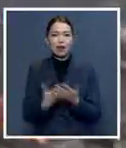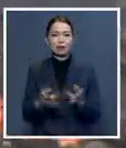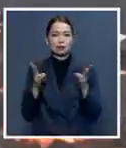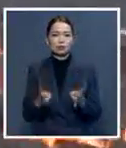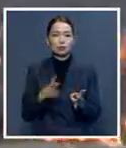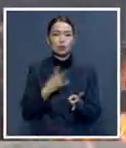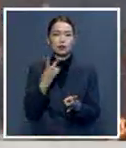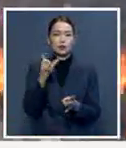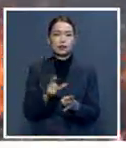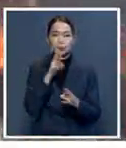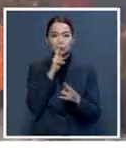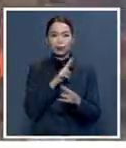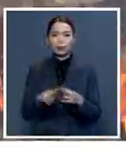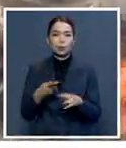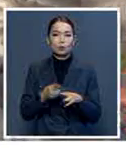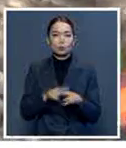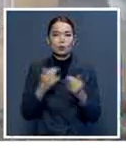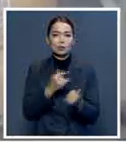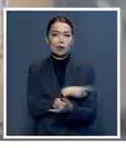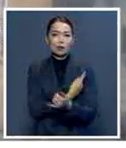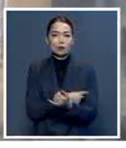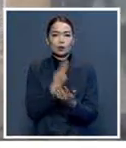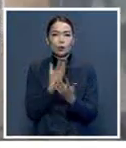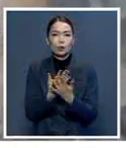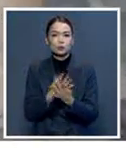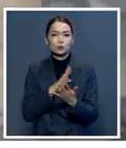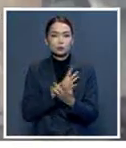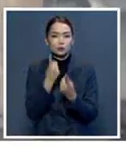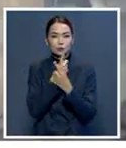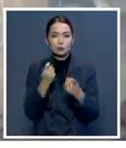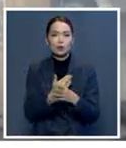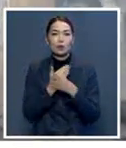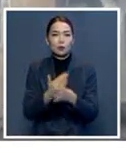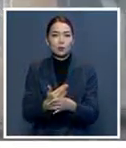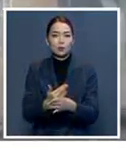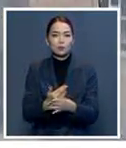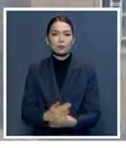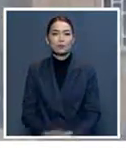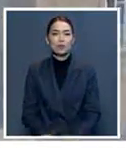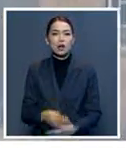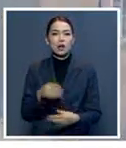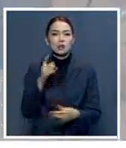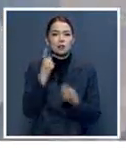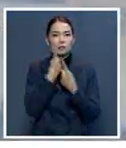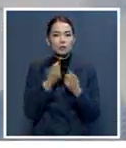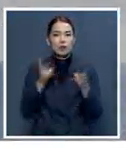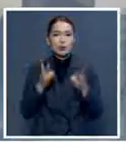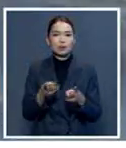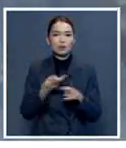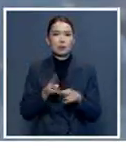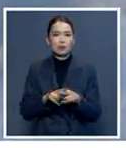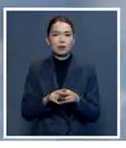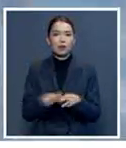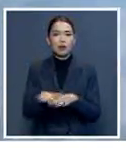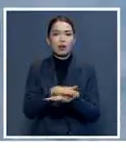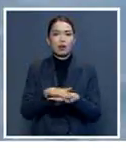адам жоғалып кеткен. Бұл туралы ауруханаға көмек көрсететін қайырымдылық ұйымының өкілдері хабарлады. Зымырандардың бірі ғимарат алдындағы